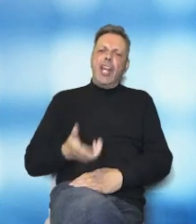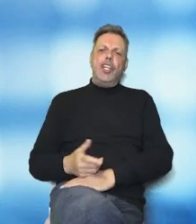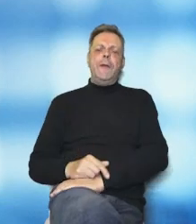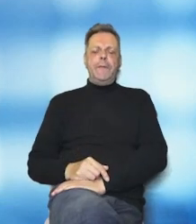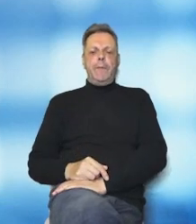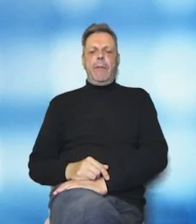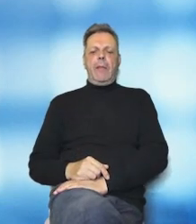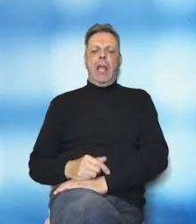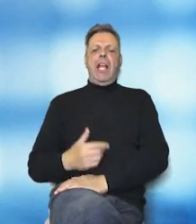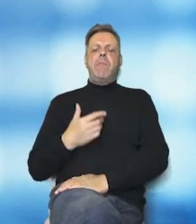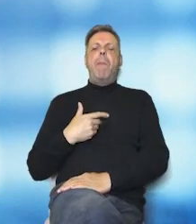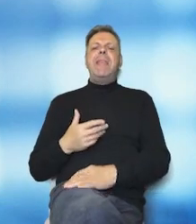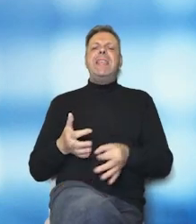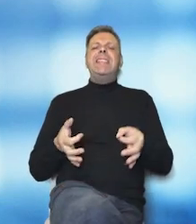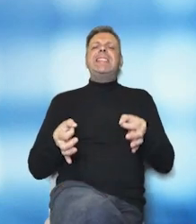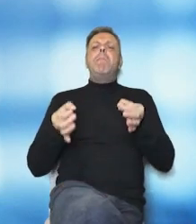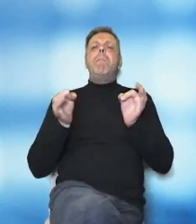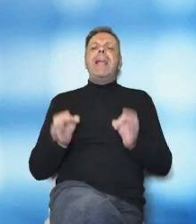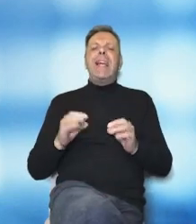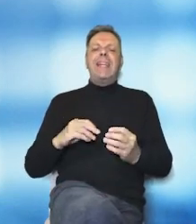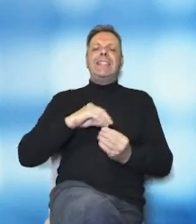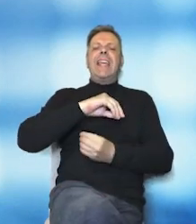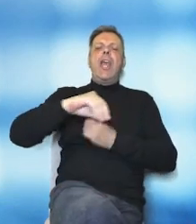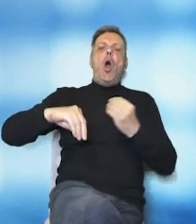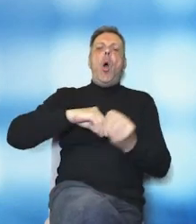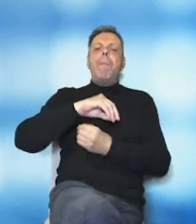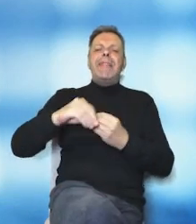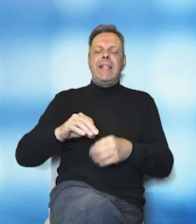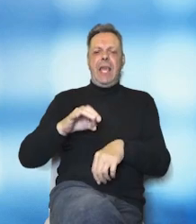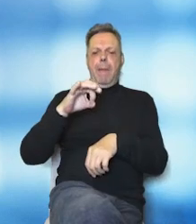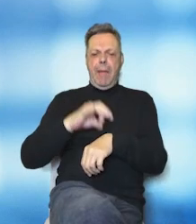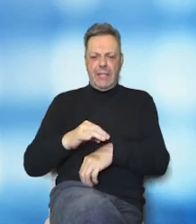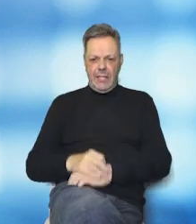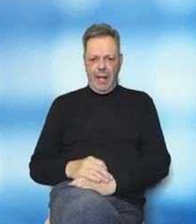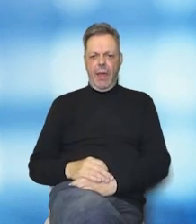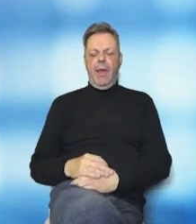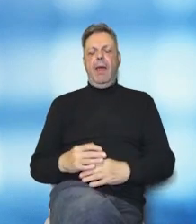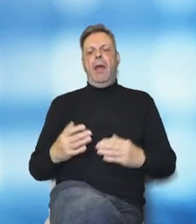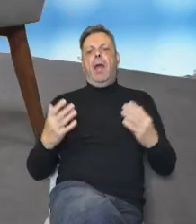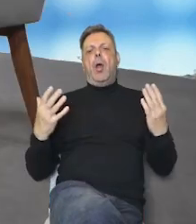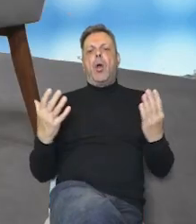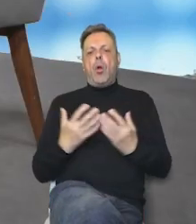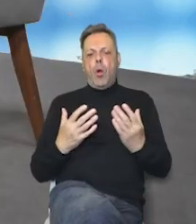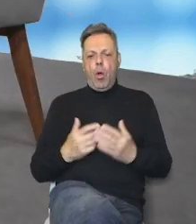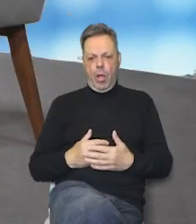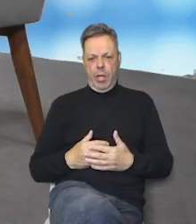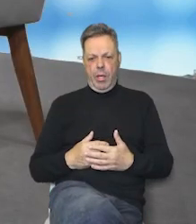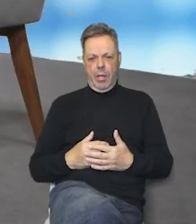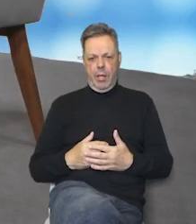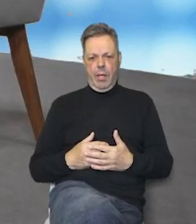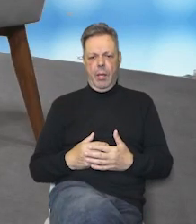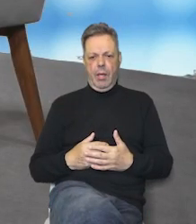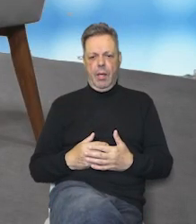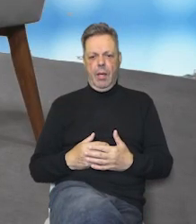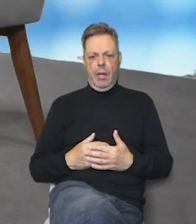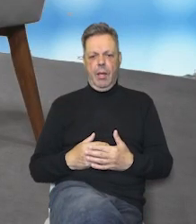smo mi specijalisti obiteljske medicine. Koji, ako osobno nešto, sam mislio na specijalisti